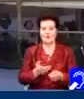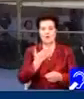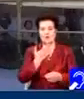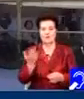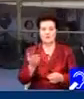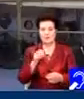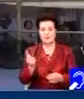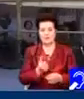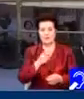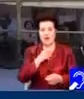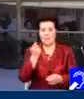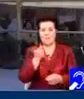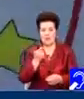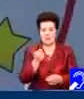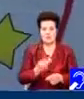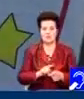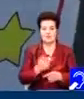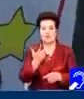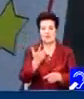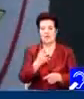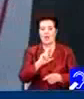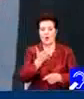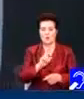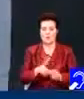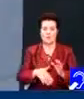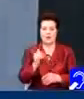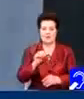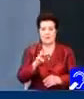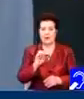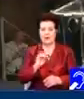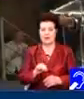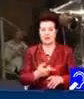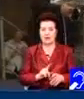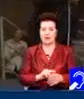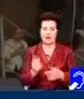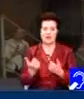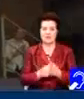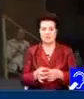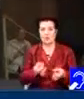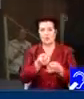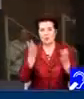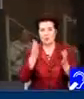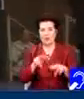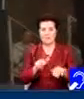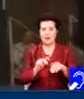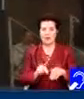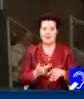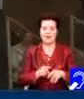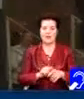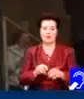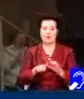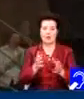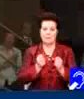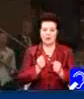de turbulențe politice și a trei luni de incertitudini după alegerile din martie, care au schimbat dramatic structura Parlamentului. Alegătorii au trimis